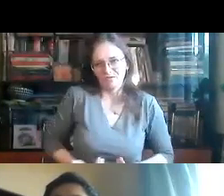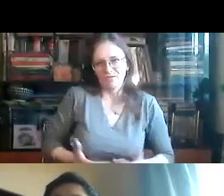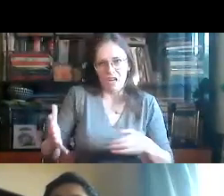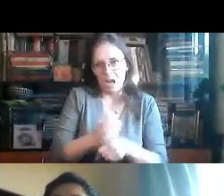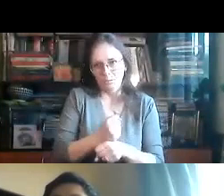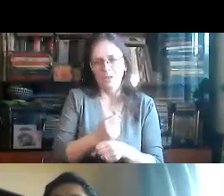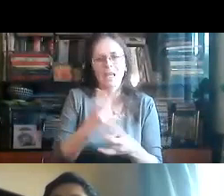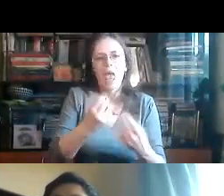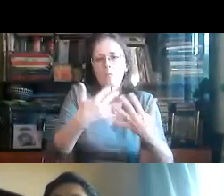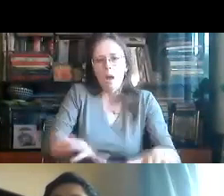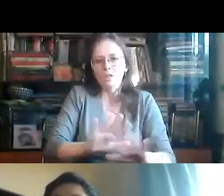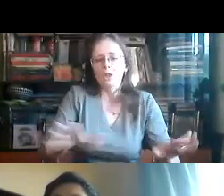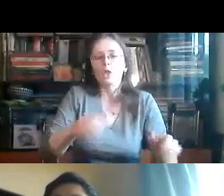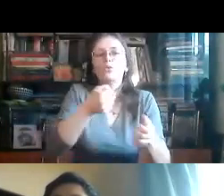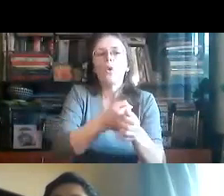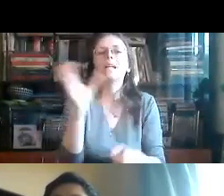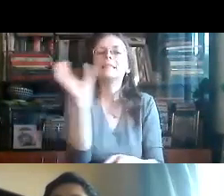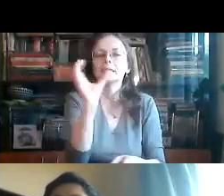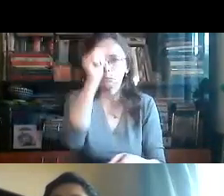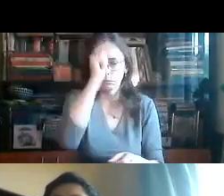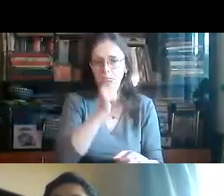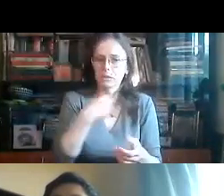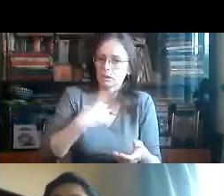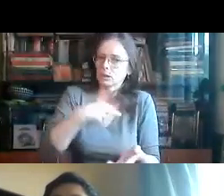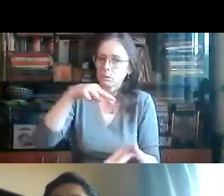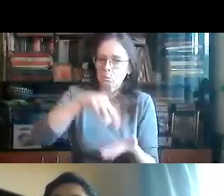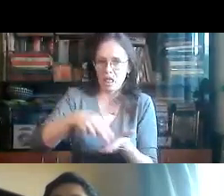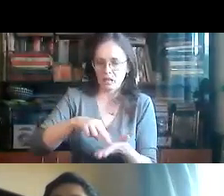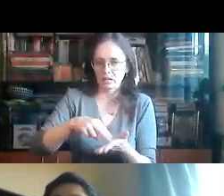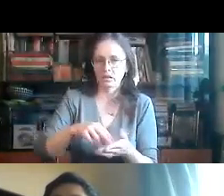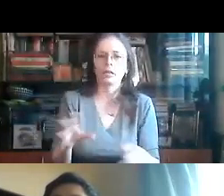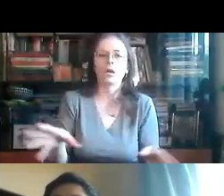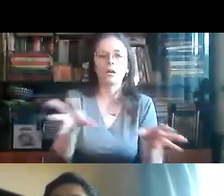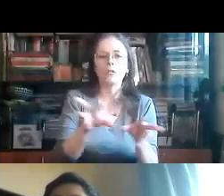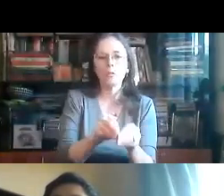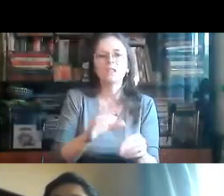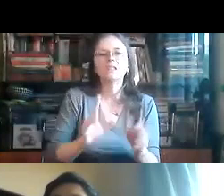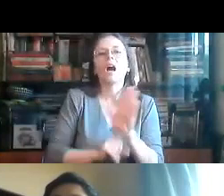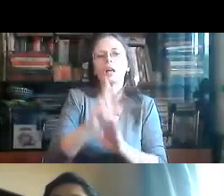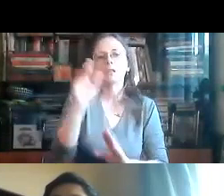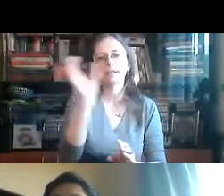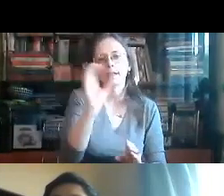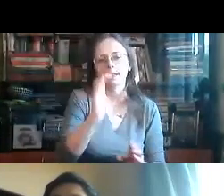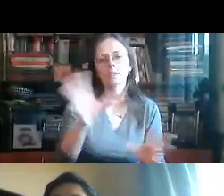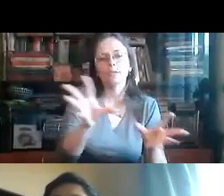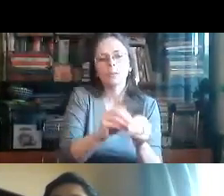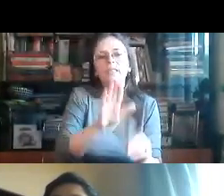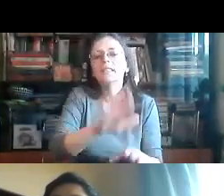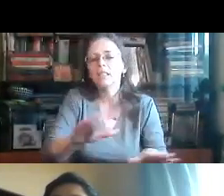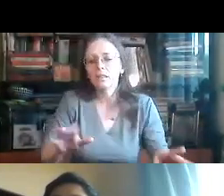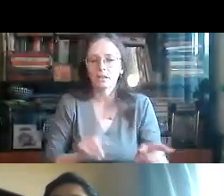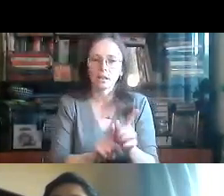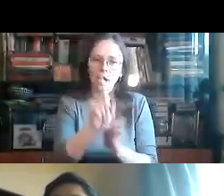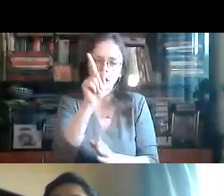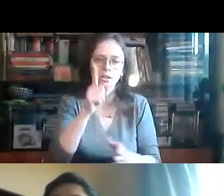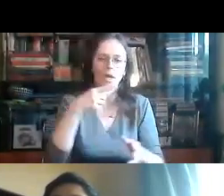мая попытаемся выйти на улицу с детьми, начать репетировать на улице и